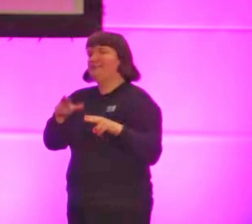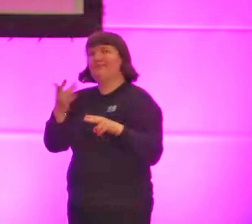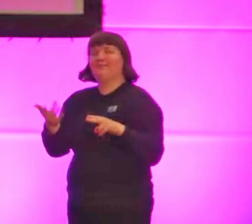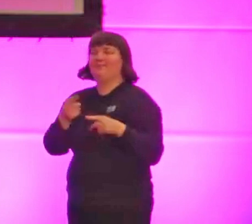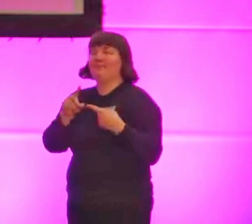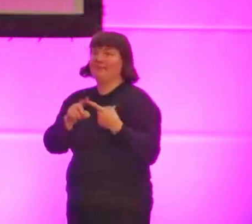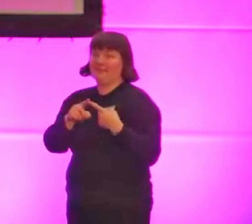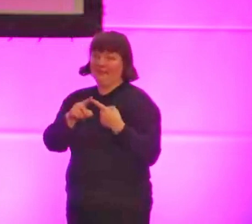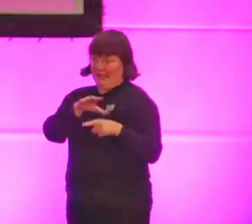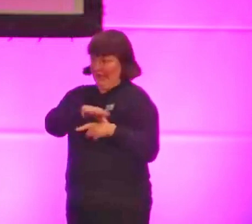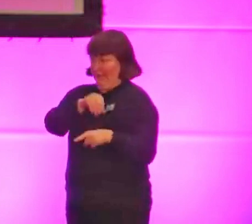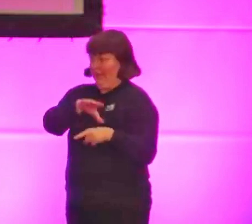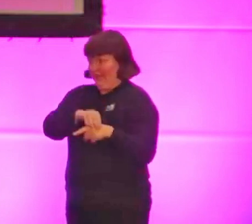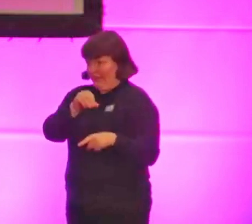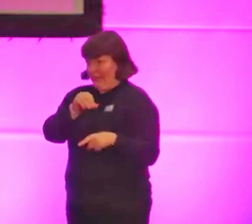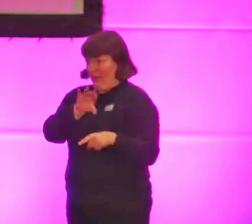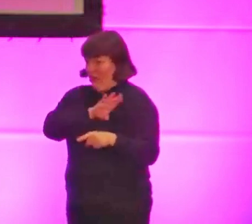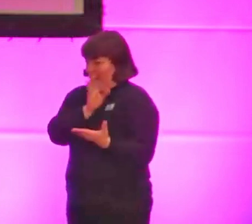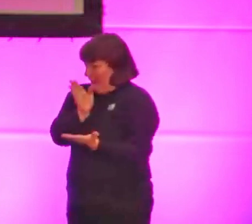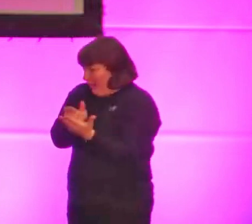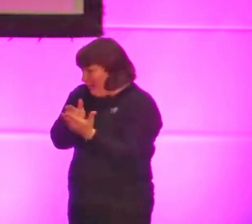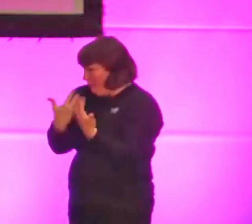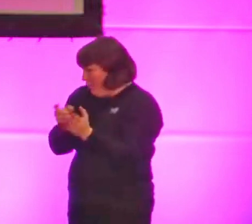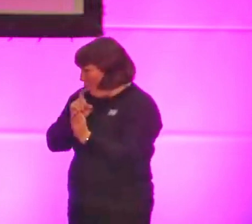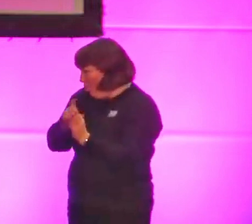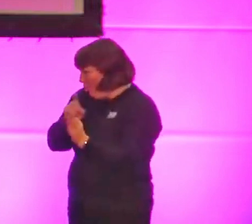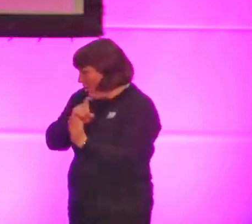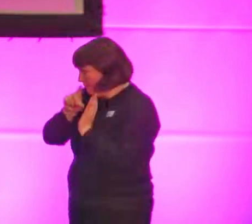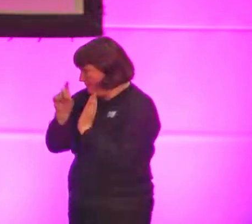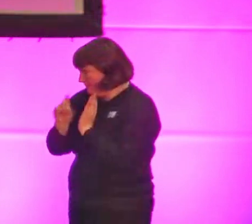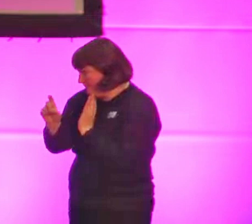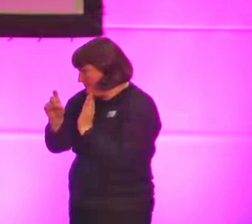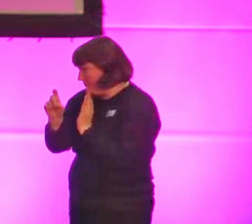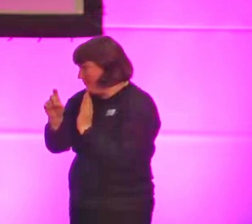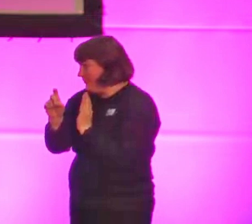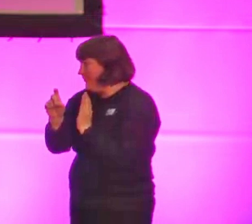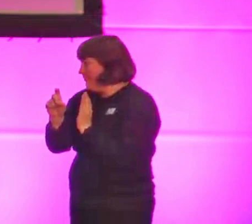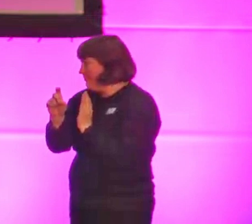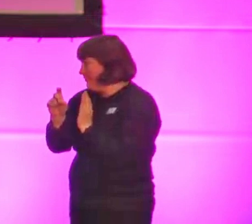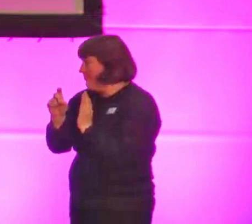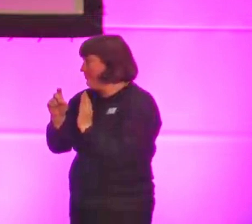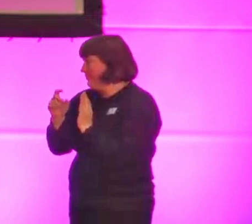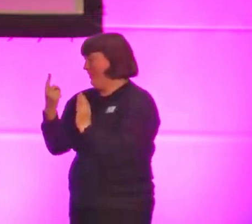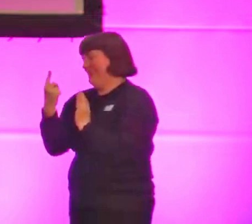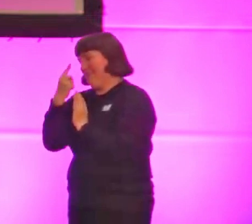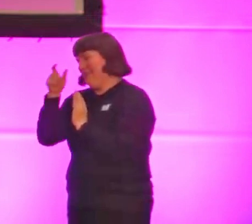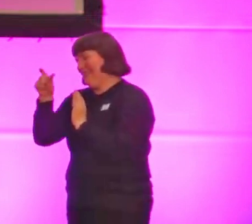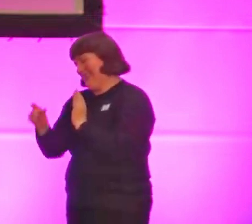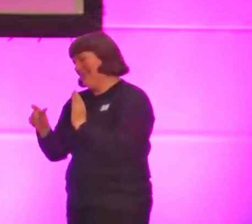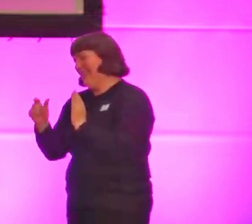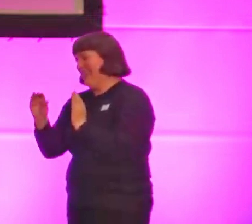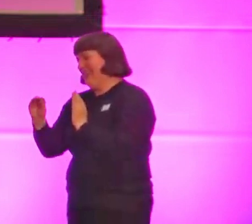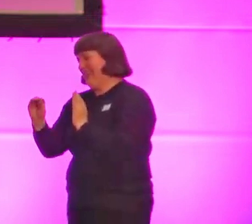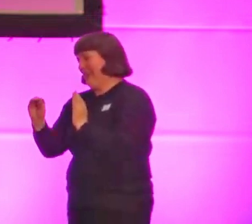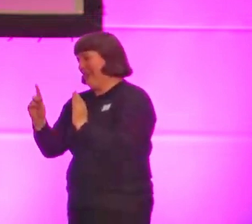varit huruvida Sverige har rätt att åtala det framförallt. Och den ena av de misstänkta och nu då tilltalade